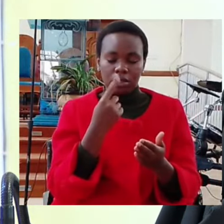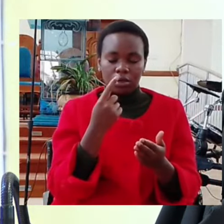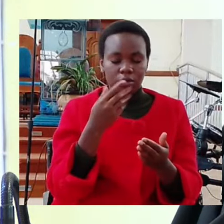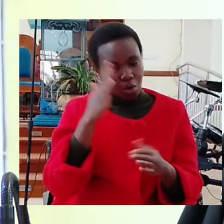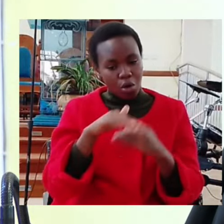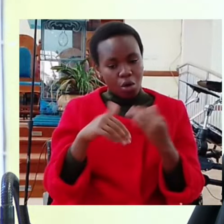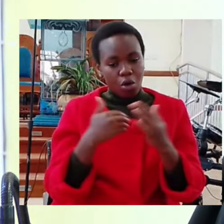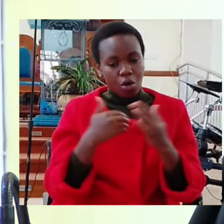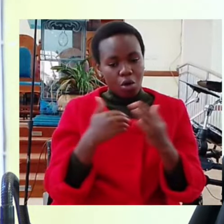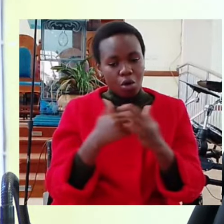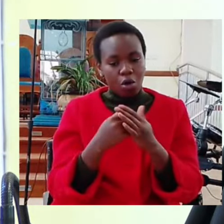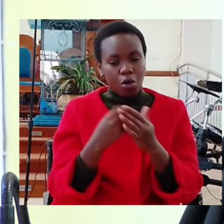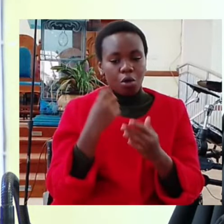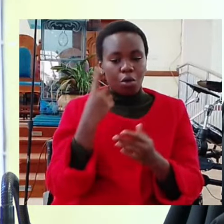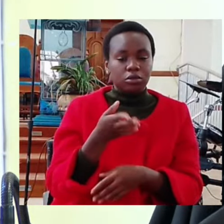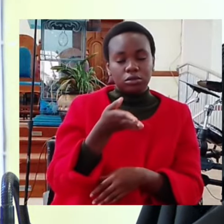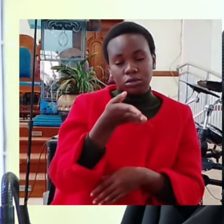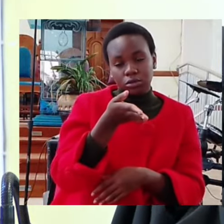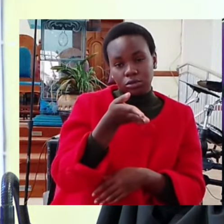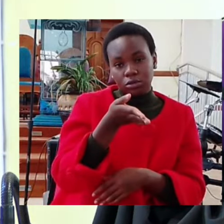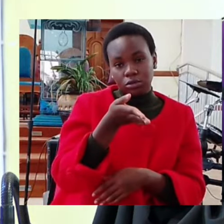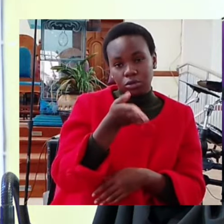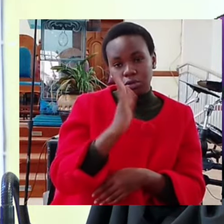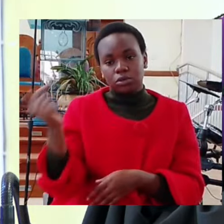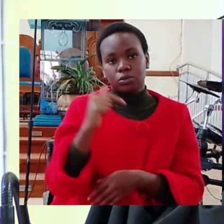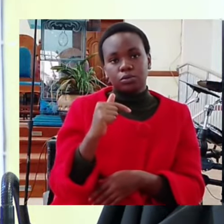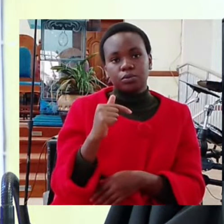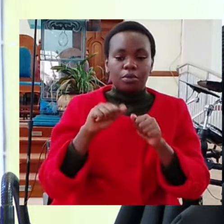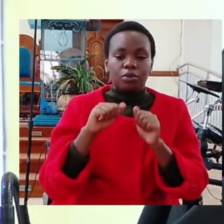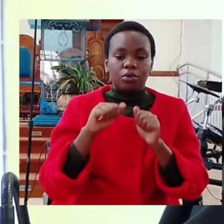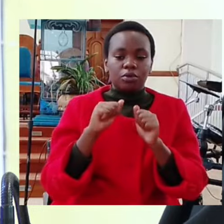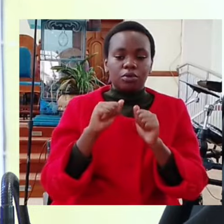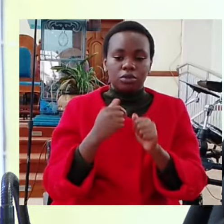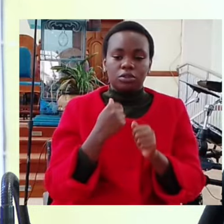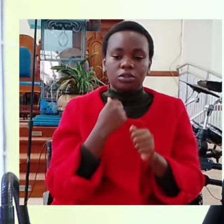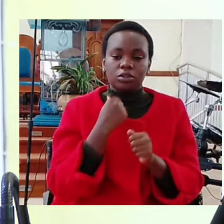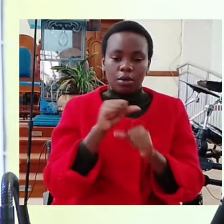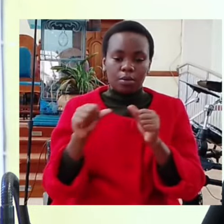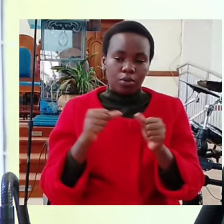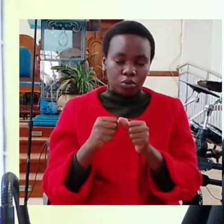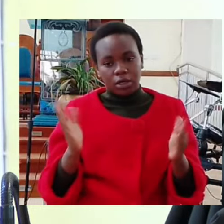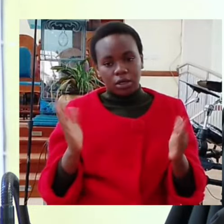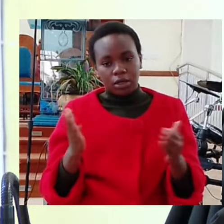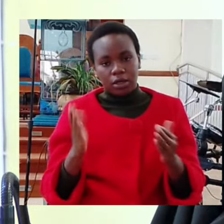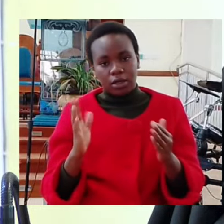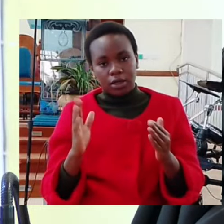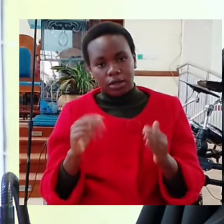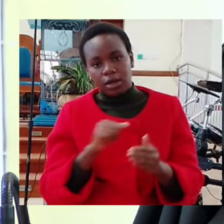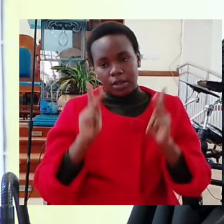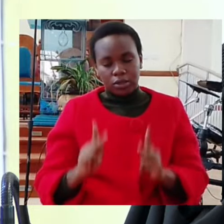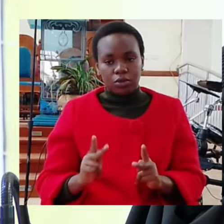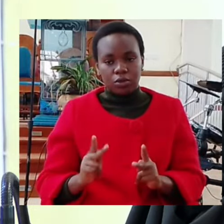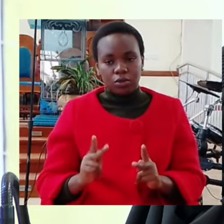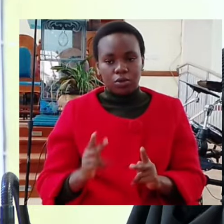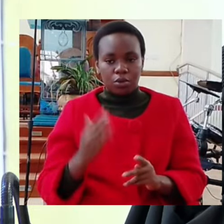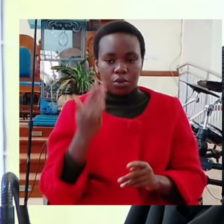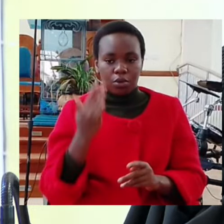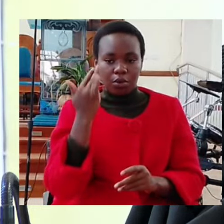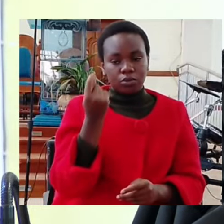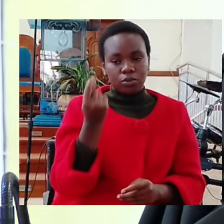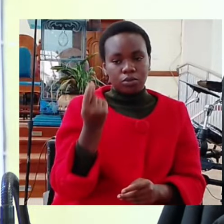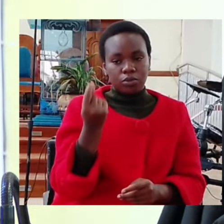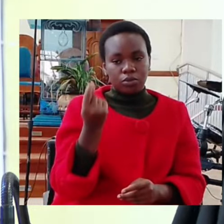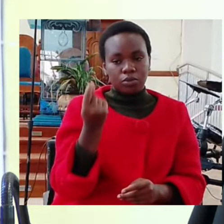wa mwathani ukirie guka. No horosio ni guoturero. Tuko umanirie nike. I want to say a few things. Ile igeto